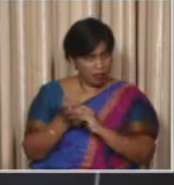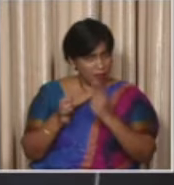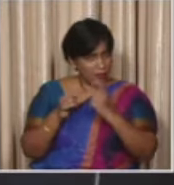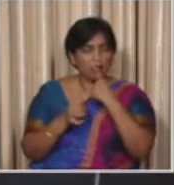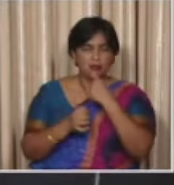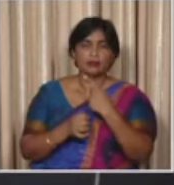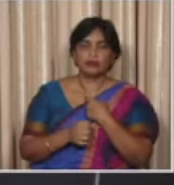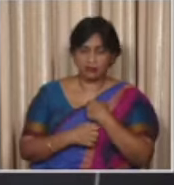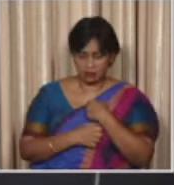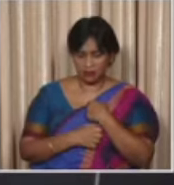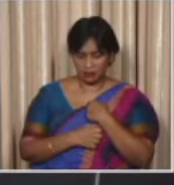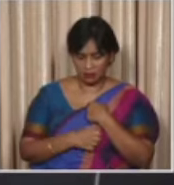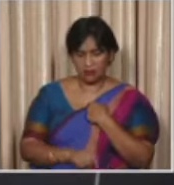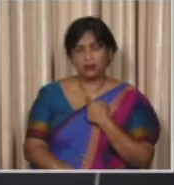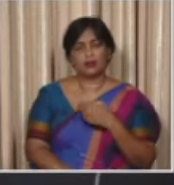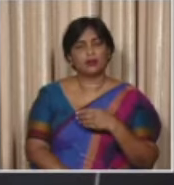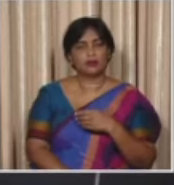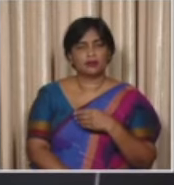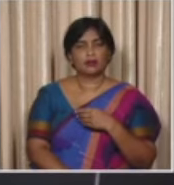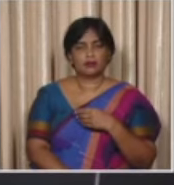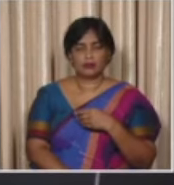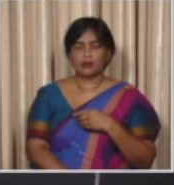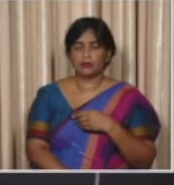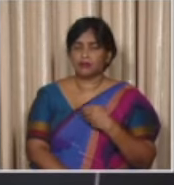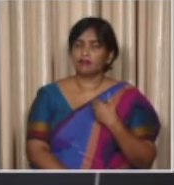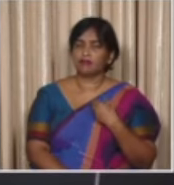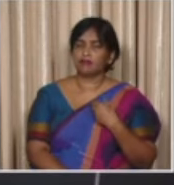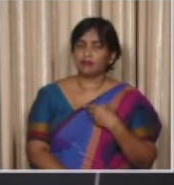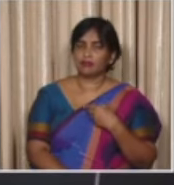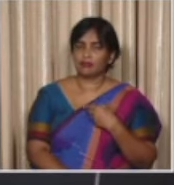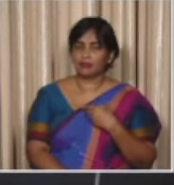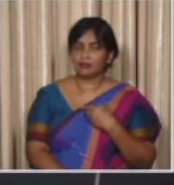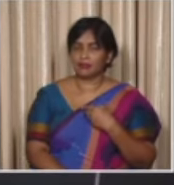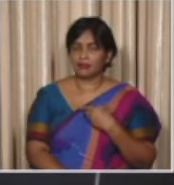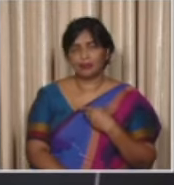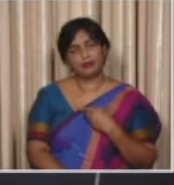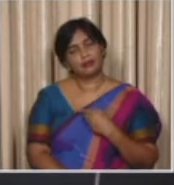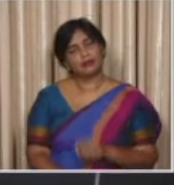තුන අහන්න පුළුවන්. මම මේ ක්‍රියාදාමයේ දිගටම හිටියා.